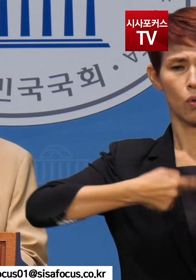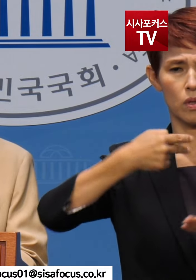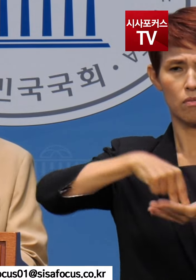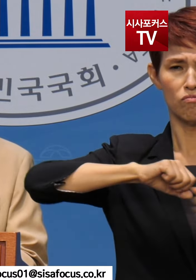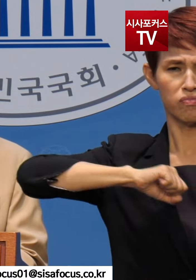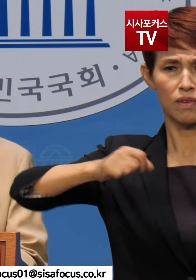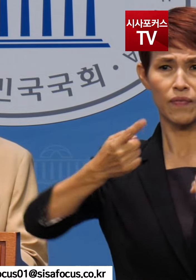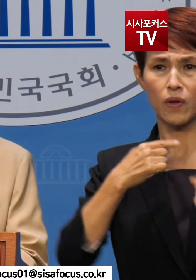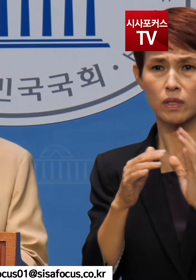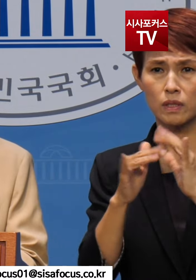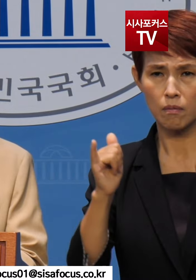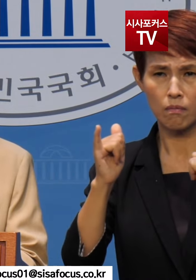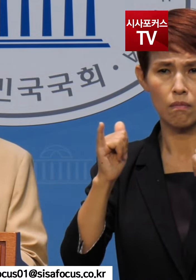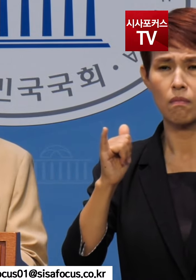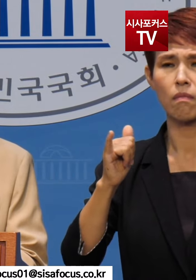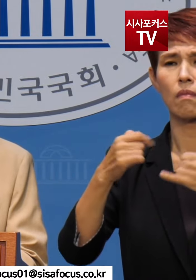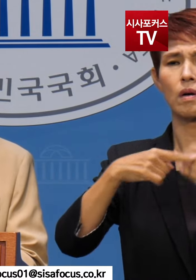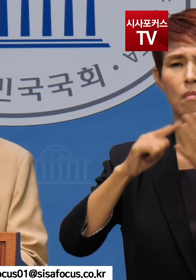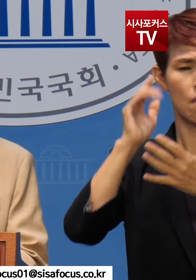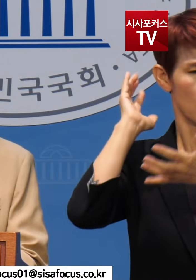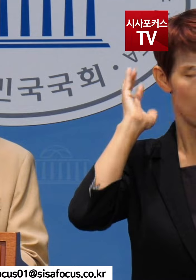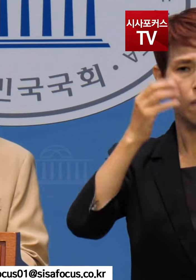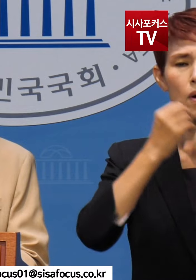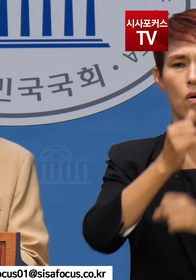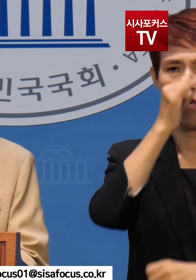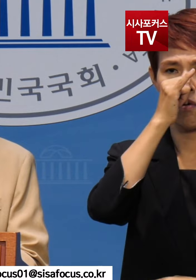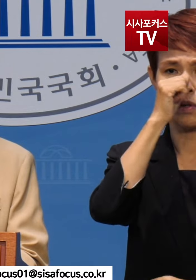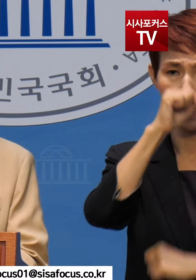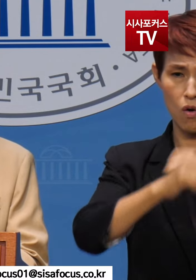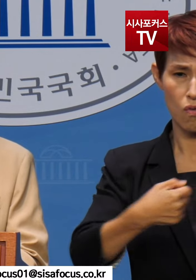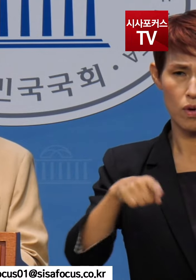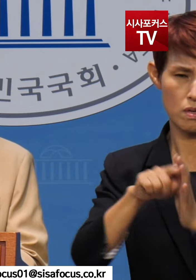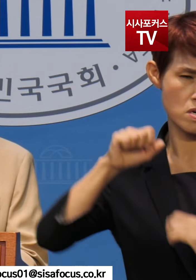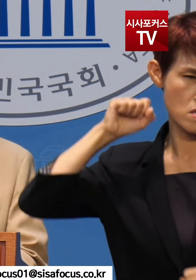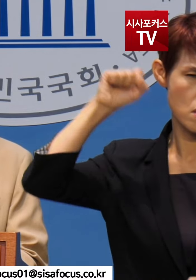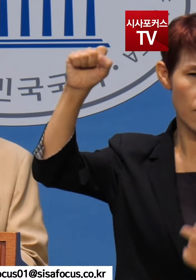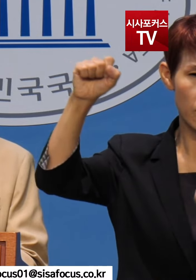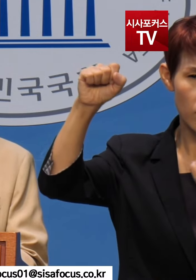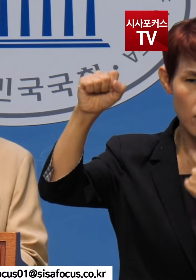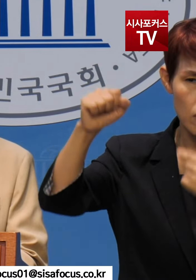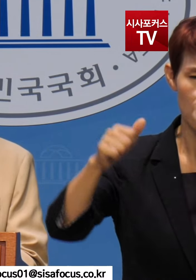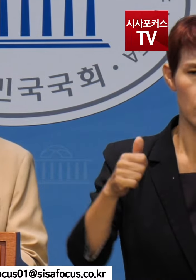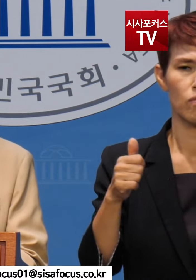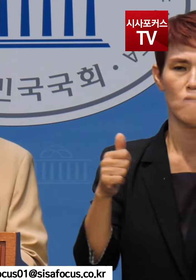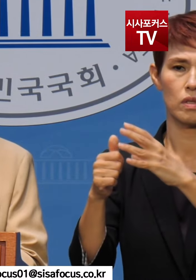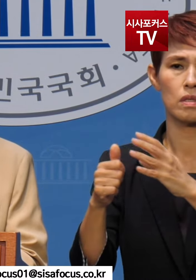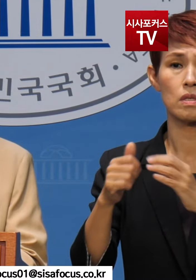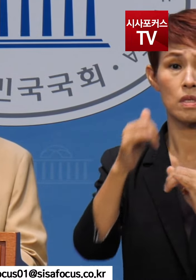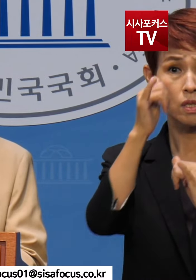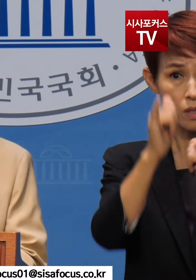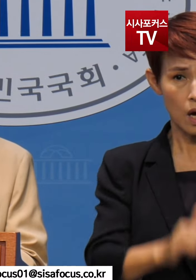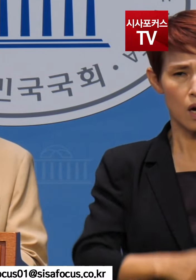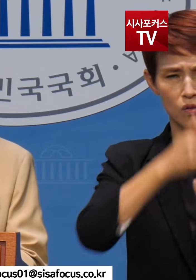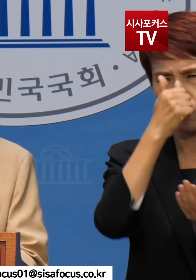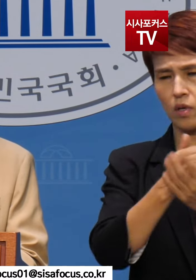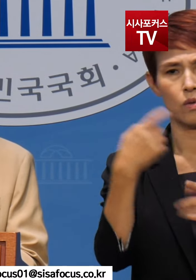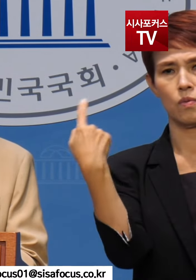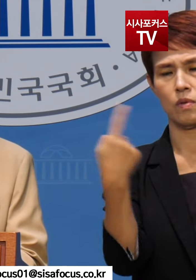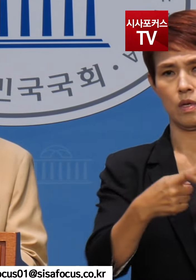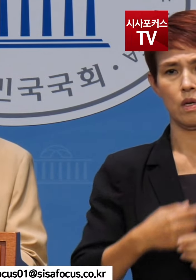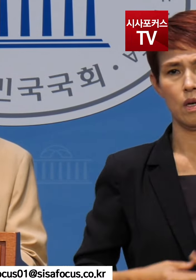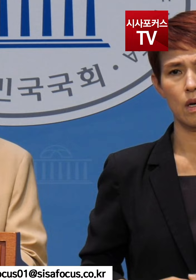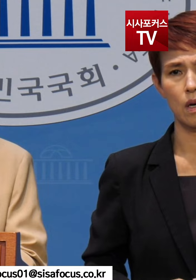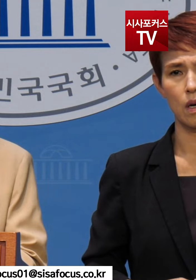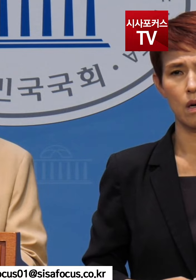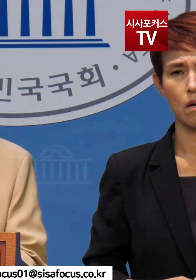하는 것이며 자유를 위하여 싸운 피를 더럽히는 것이며 역사의 죄를 짓는 것입니다. 우리 수천 년